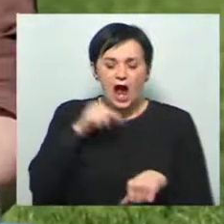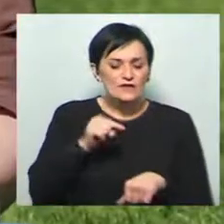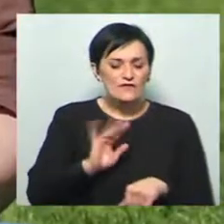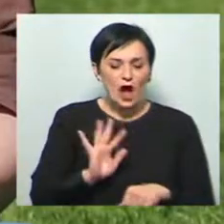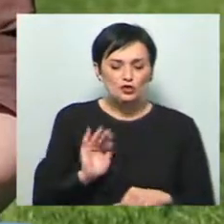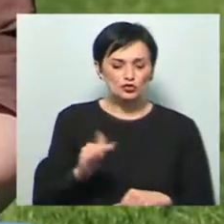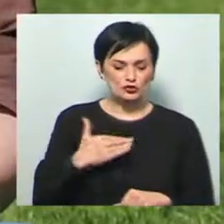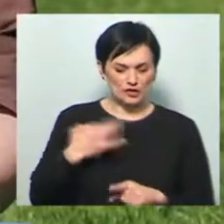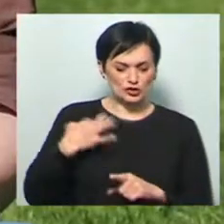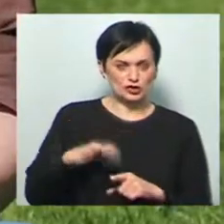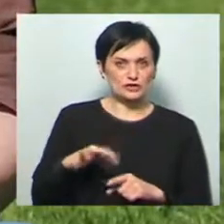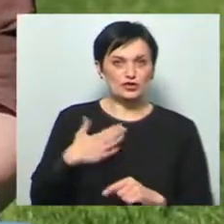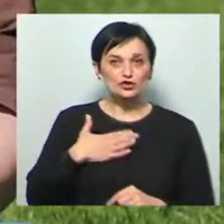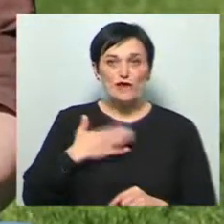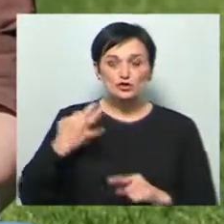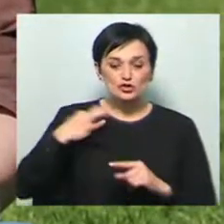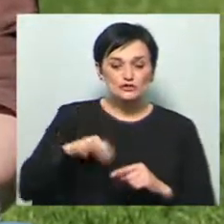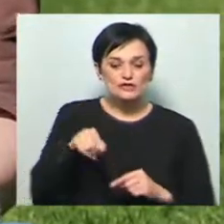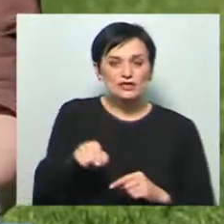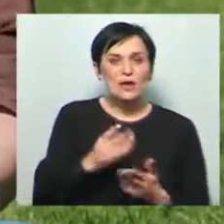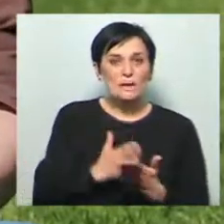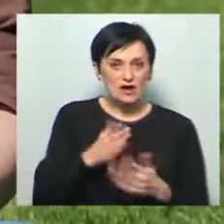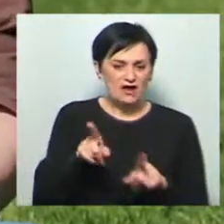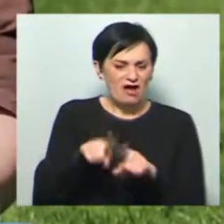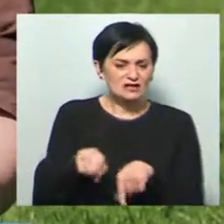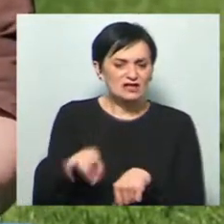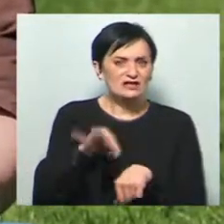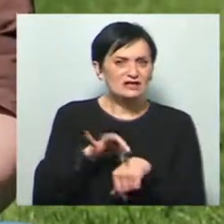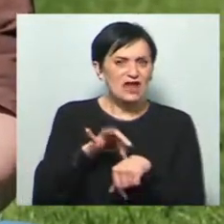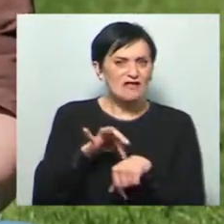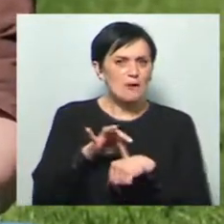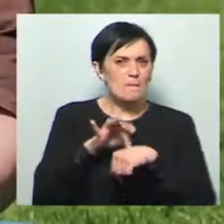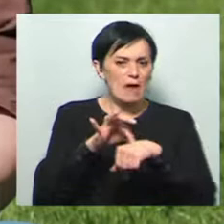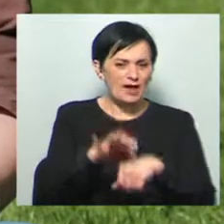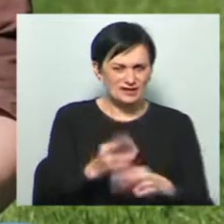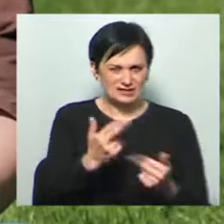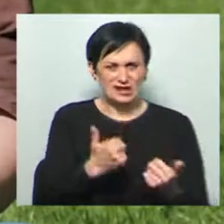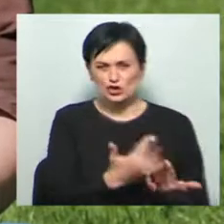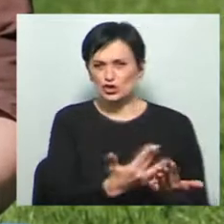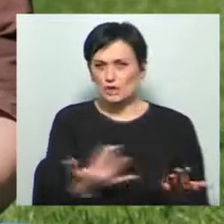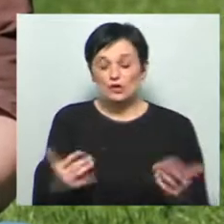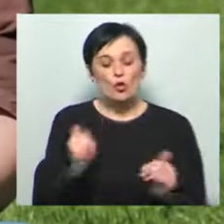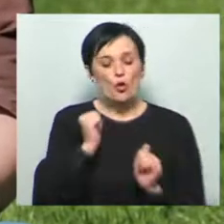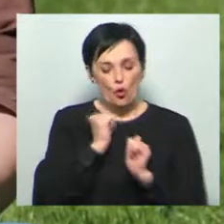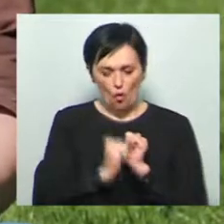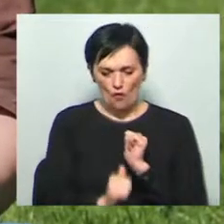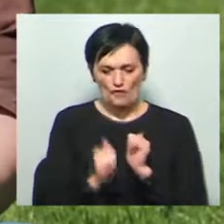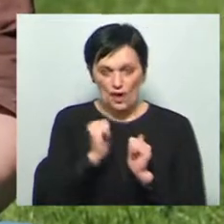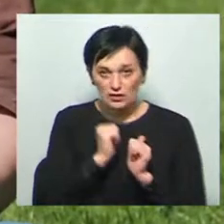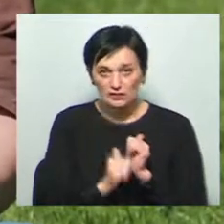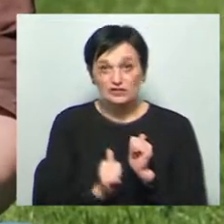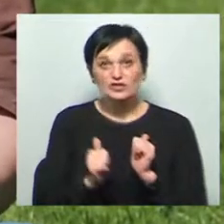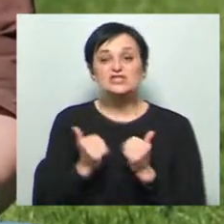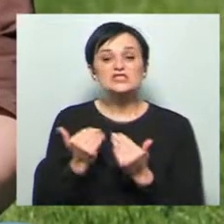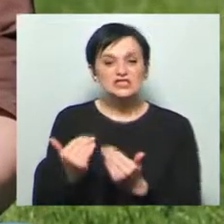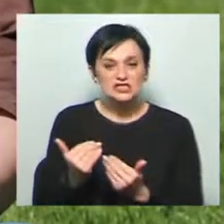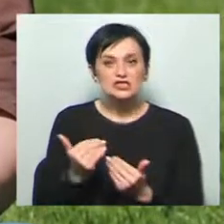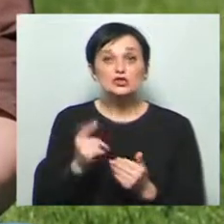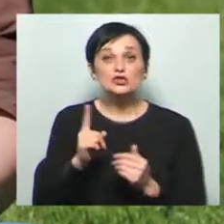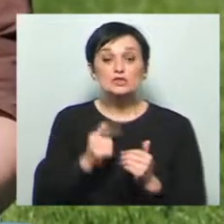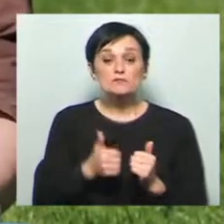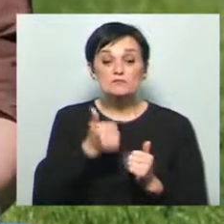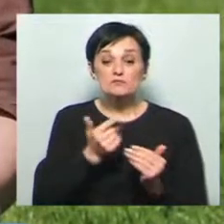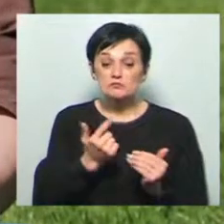ვაგრძნობინოთ ჩვენ შვილებს, რომ ჩვენი შვილები არიან ესეთი დაავადების მატარებლები და ასე შემდეგ. ყოველთვის ისინი გვყავდეს